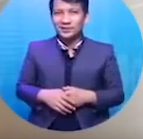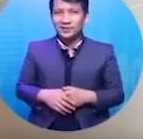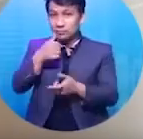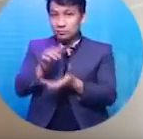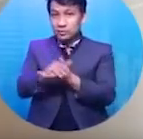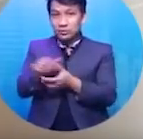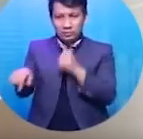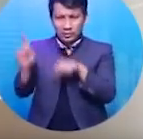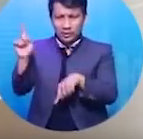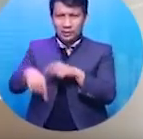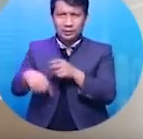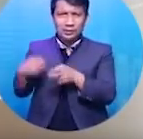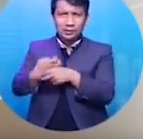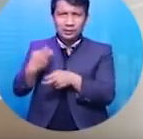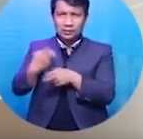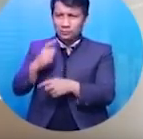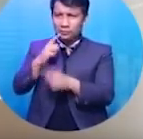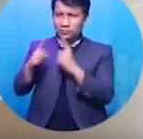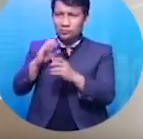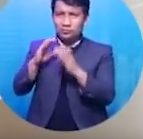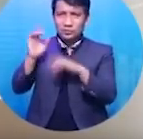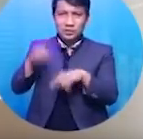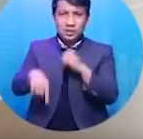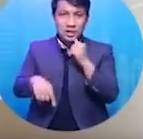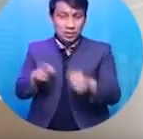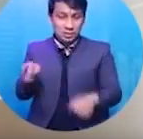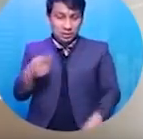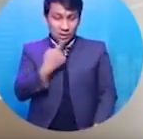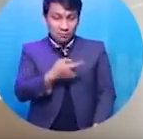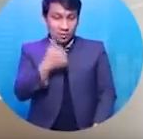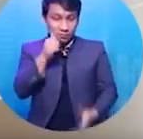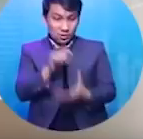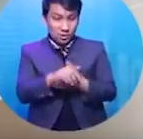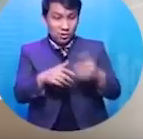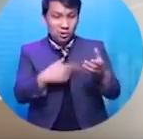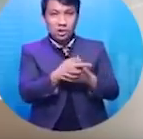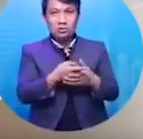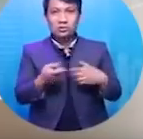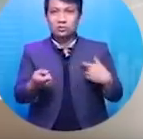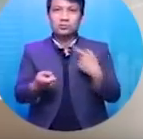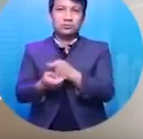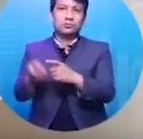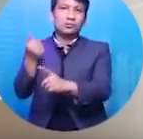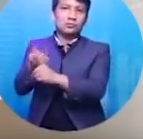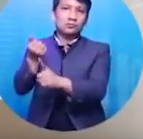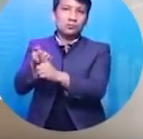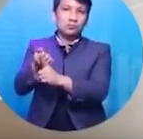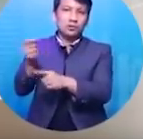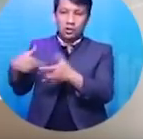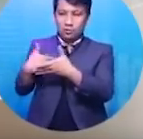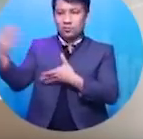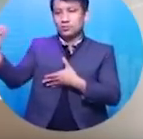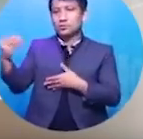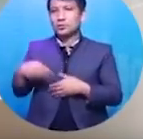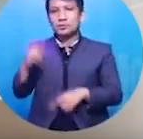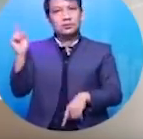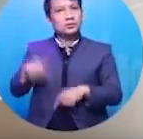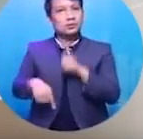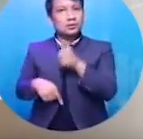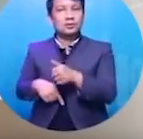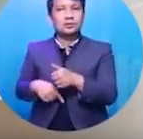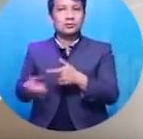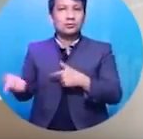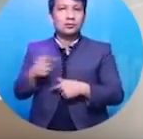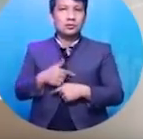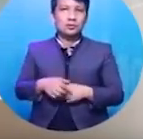na maayos yan. Ang sinasabi nga ni Mrs., ikaw na po ay nananakit, kaya siya umalis at pumunta sa Bienan mo. Oh, kahit kailan po, itanong niyo kung